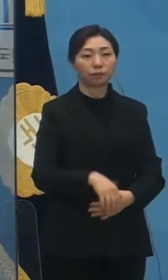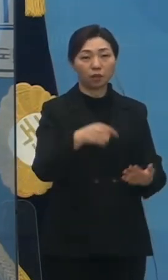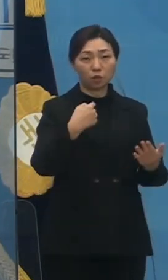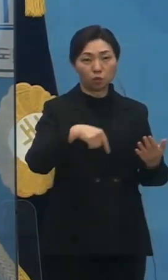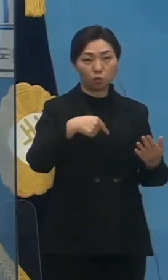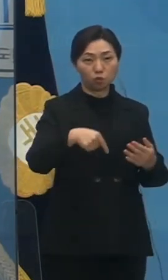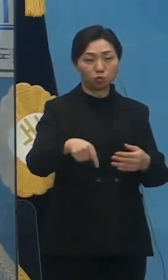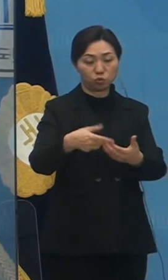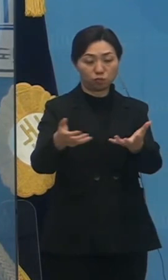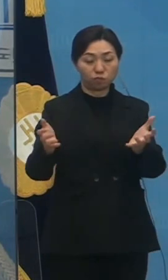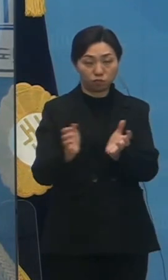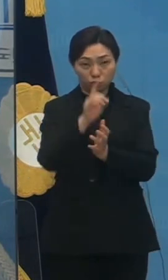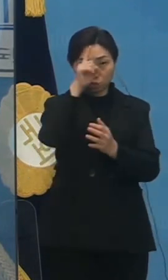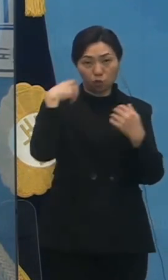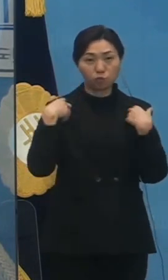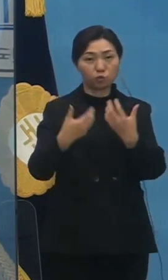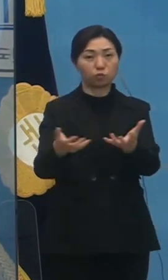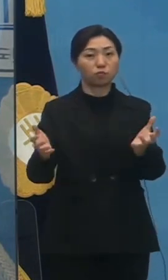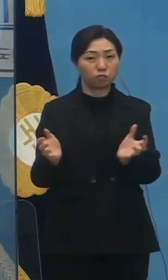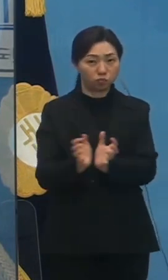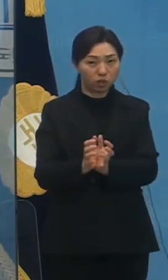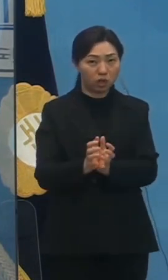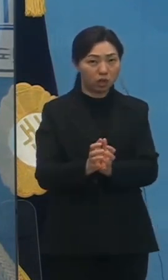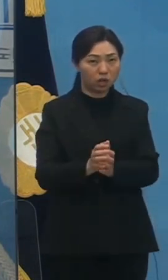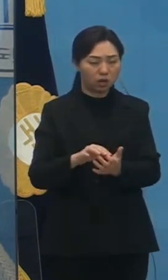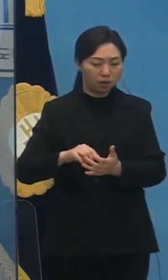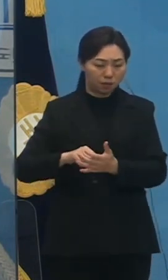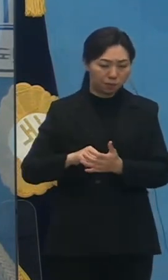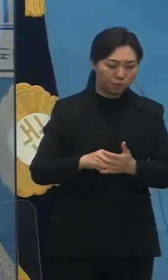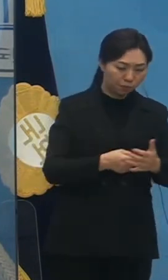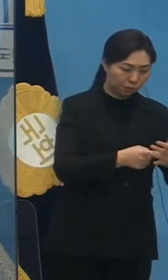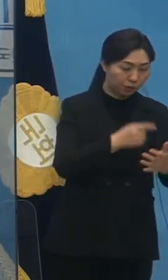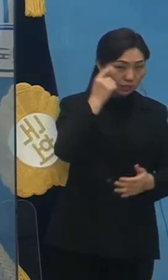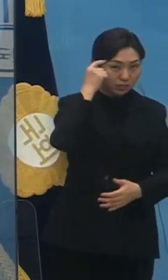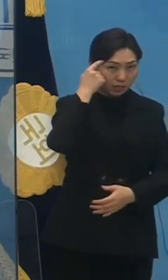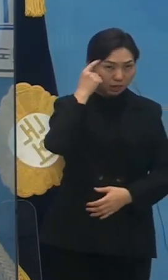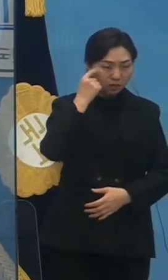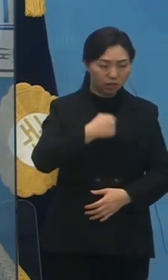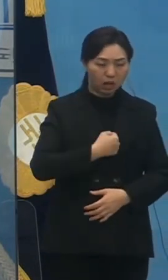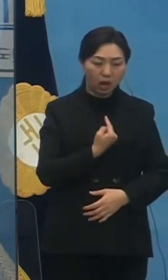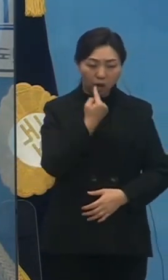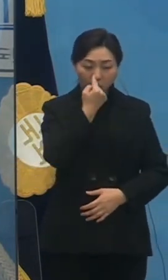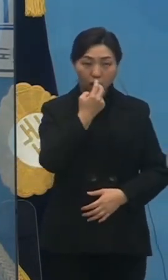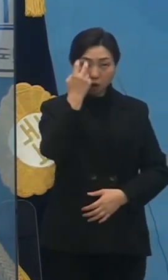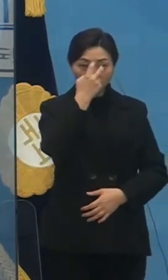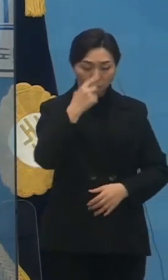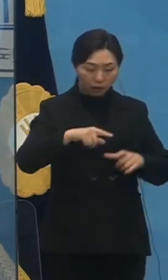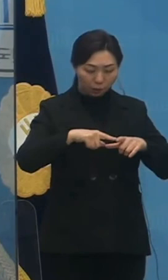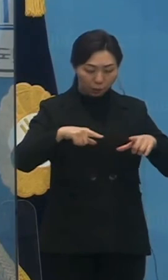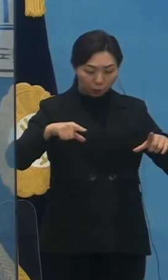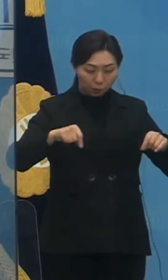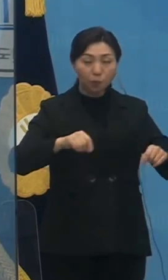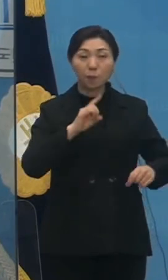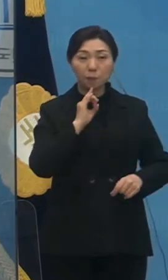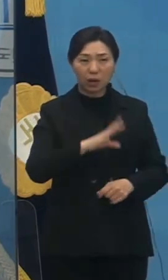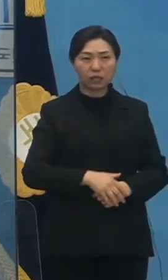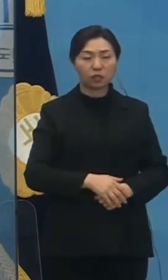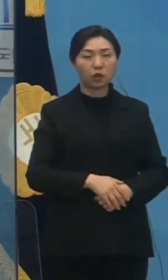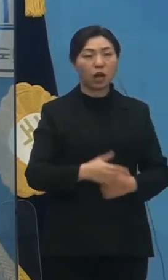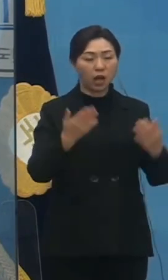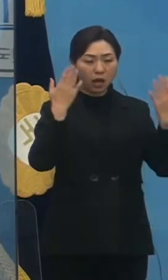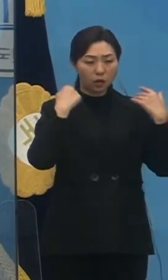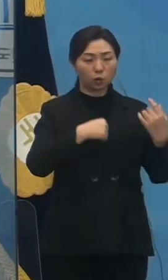교육당국이 추진하려고 하는 자기검사 키트만으론 그리고 학교